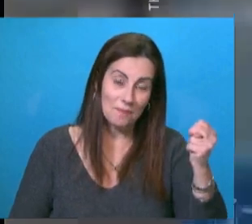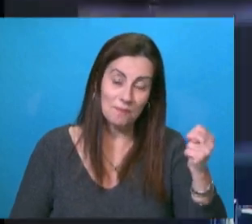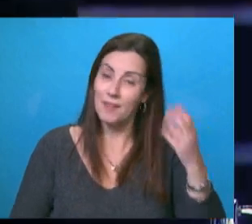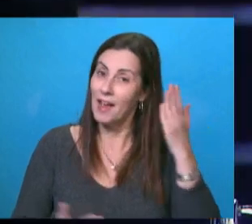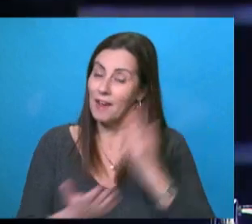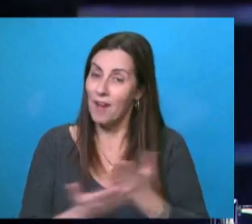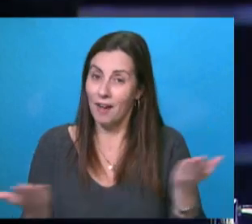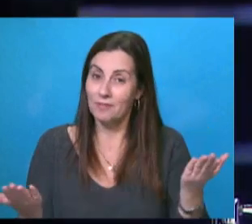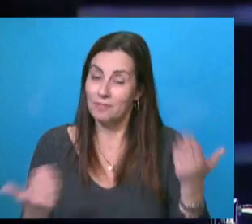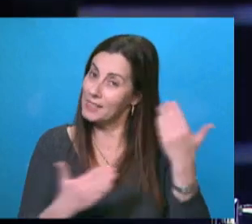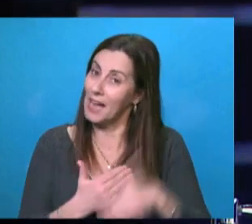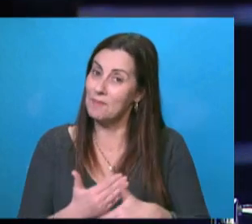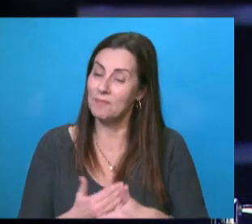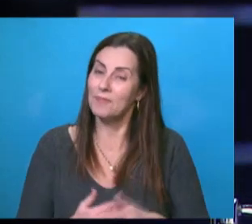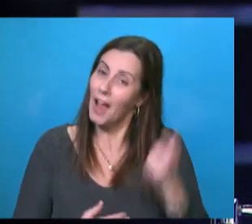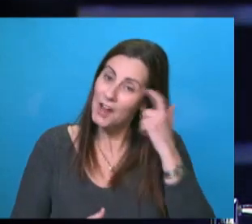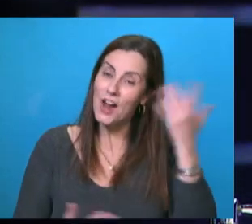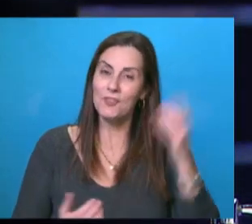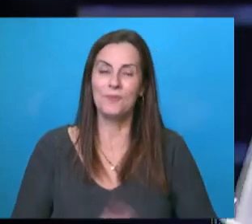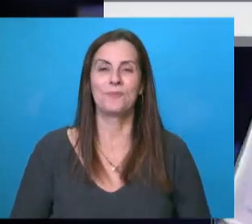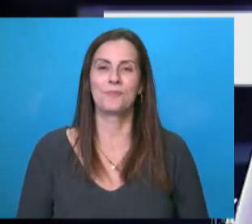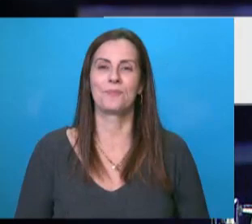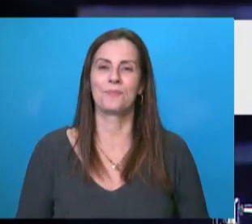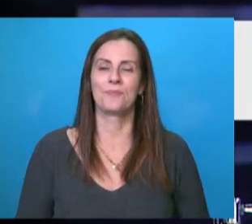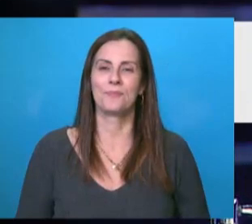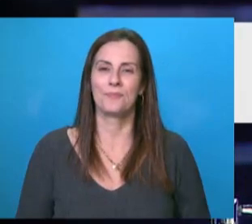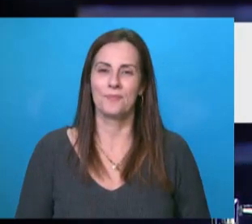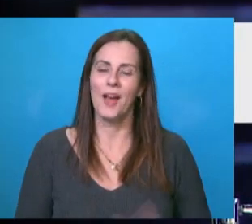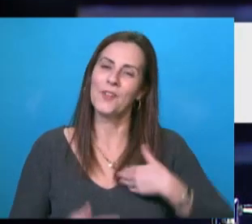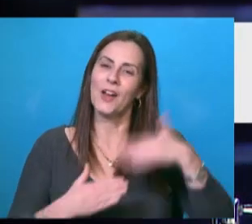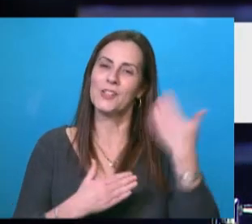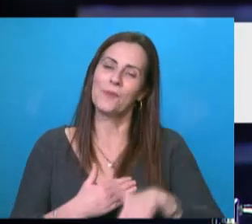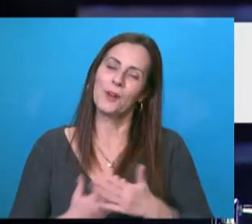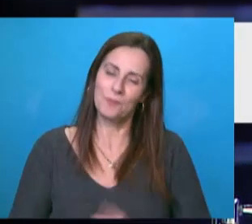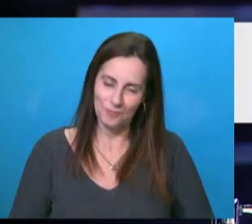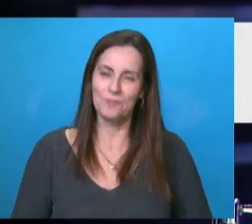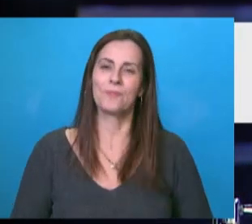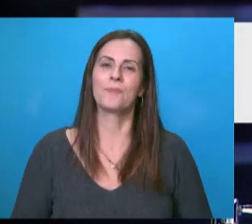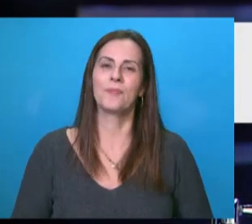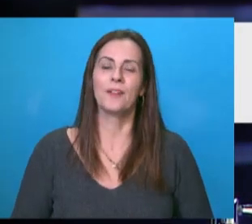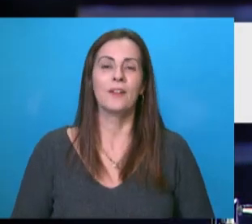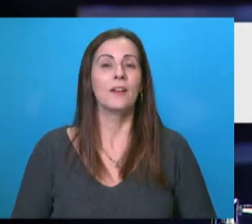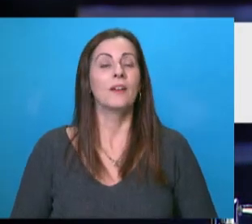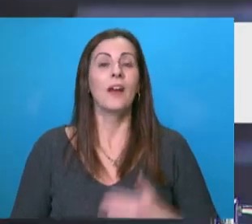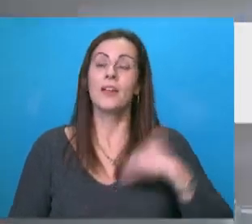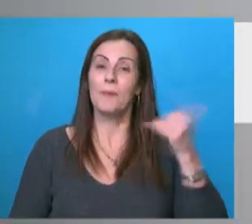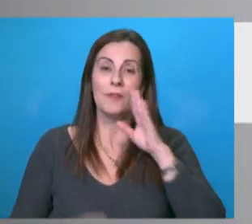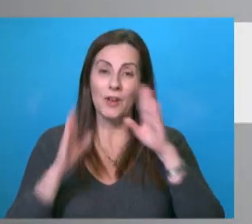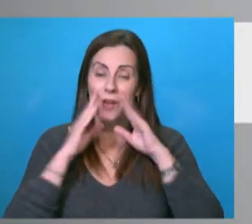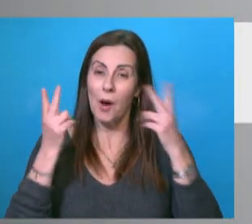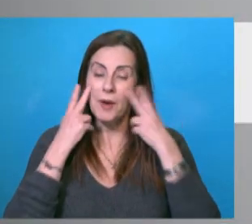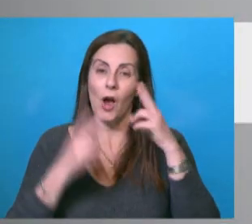לו, והנה, חשבנו. אנחנו סיימנו את חלקנו ביום שלכם, אבל אנחנו תמיד בפייסבוק. חפשו רומי